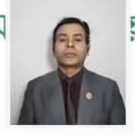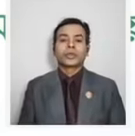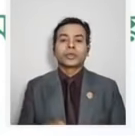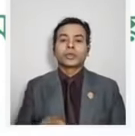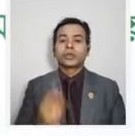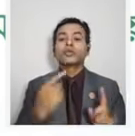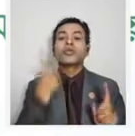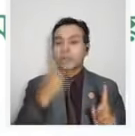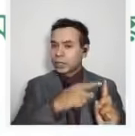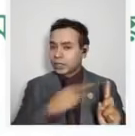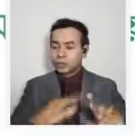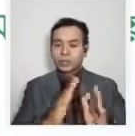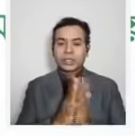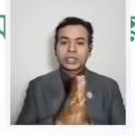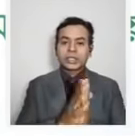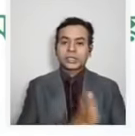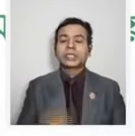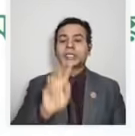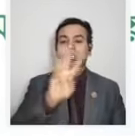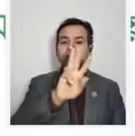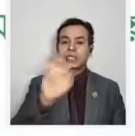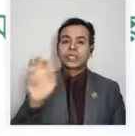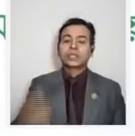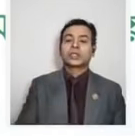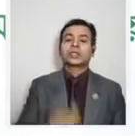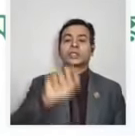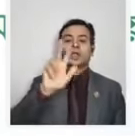অবস্থায় হাসপাতালে আসছেন 1 জন।